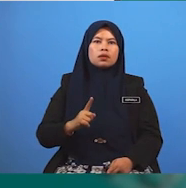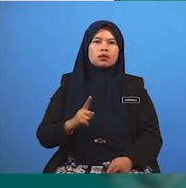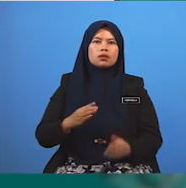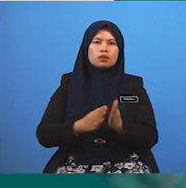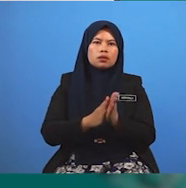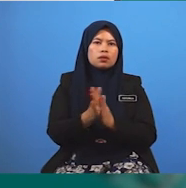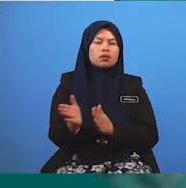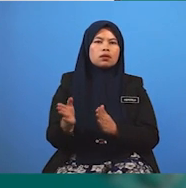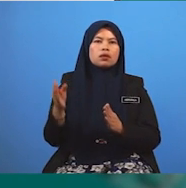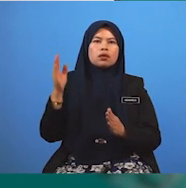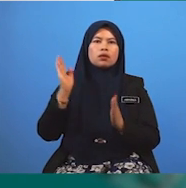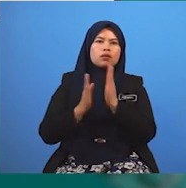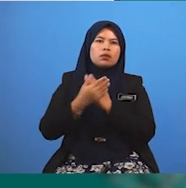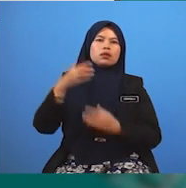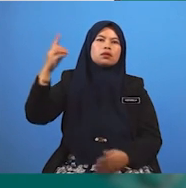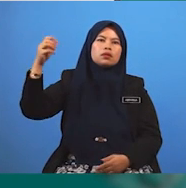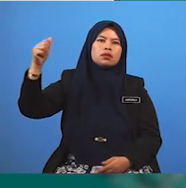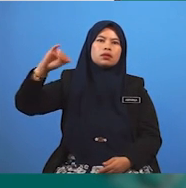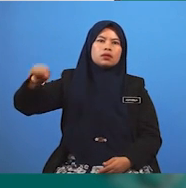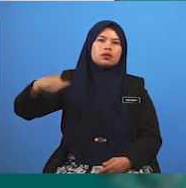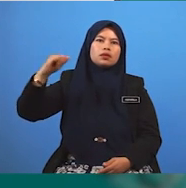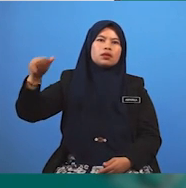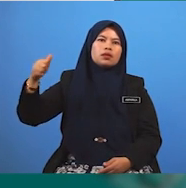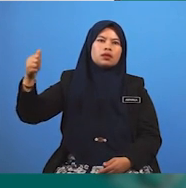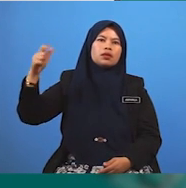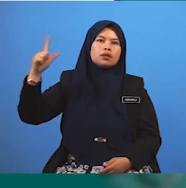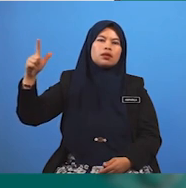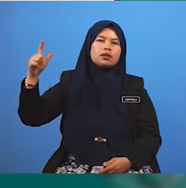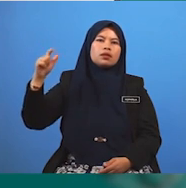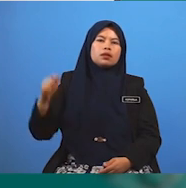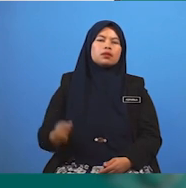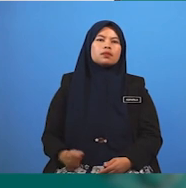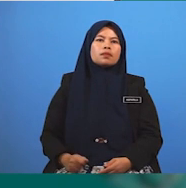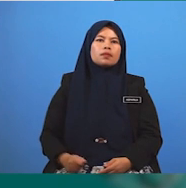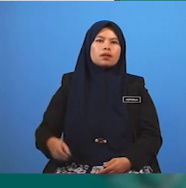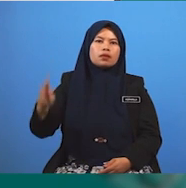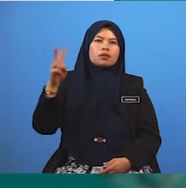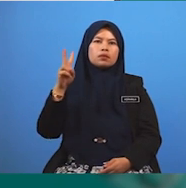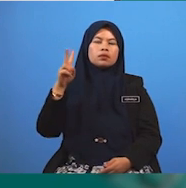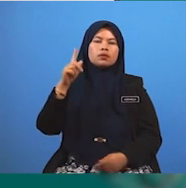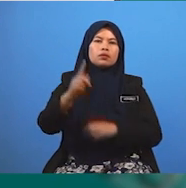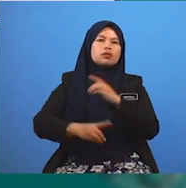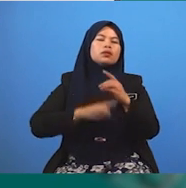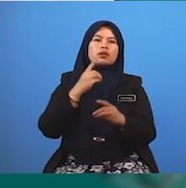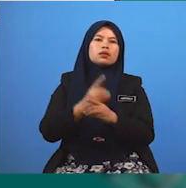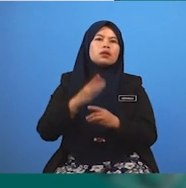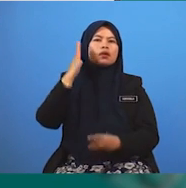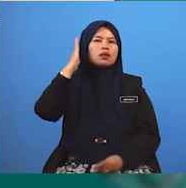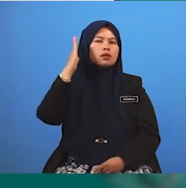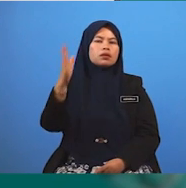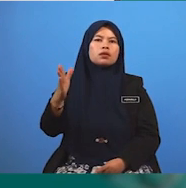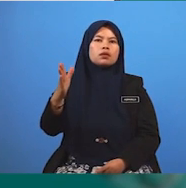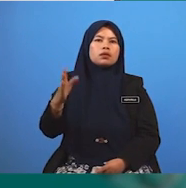yang memperdayakan manusia. Yang kedua, dunia akan dimusnahkan oleh Ya'juj dan